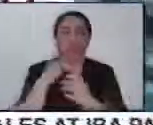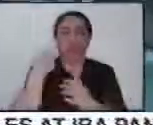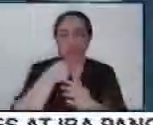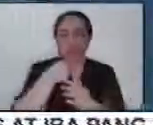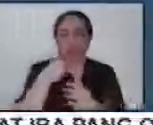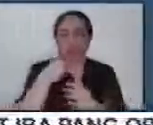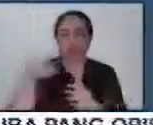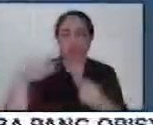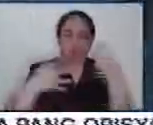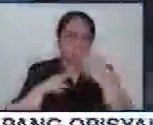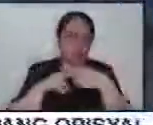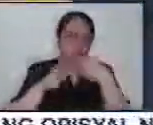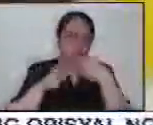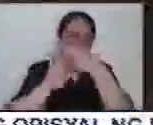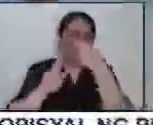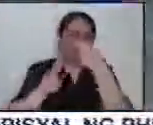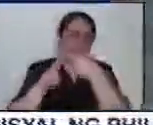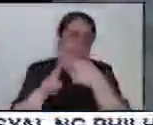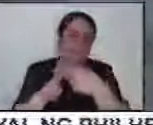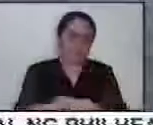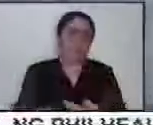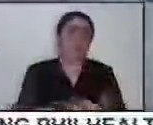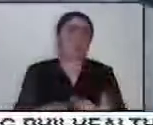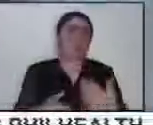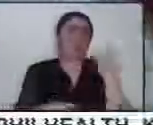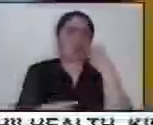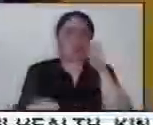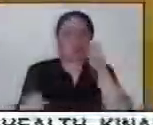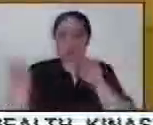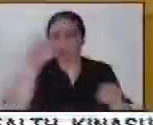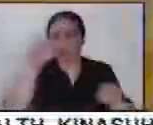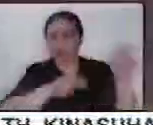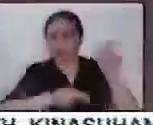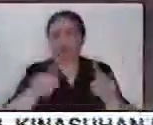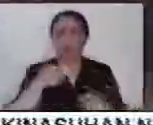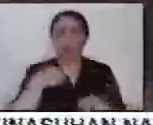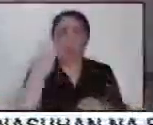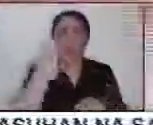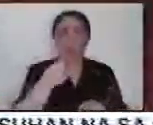kanilang mga kliyente sa investigasyon. Pero nang hinga ng pahayag,